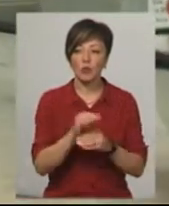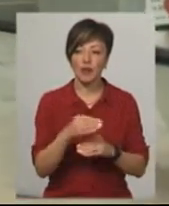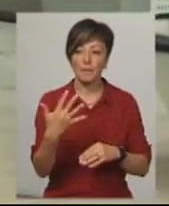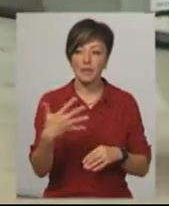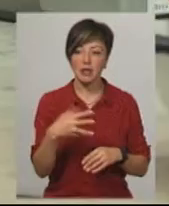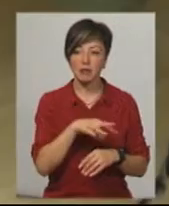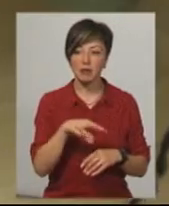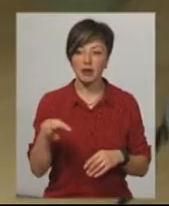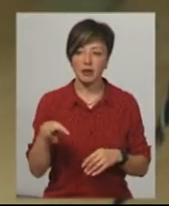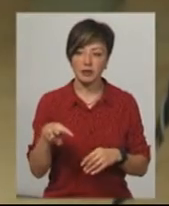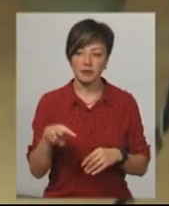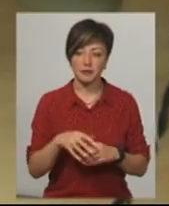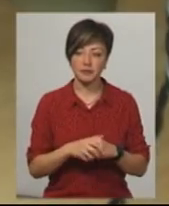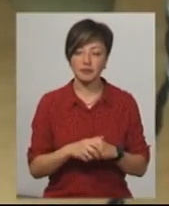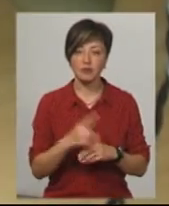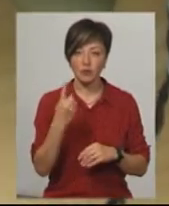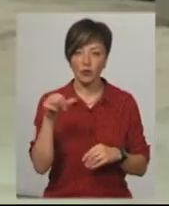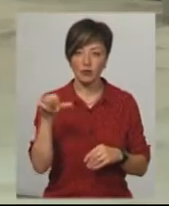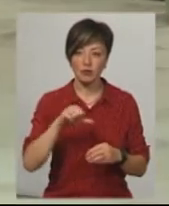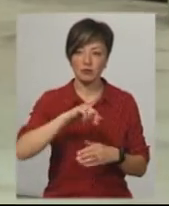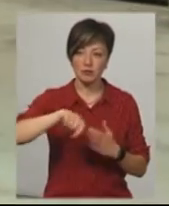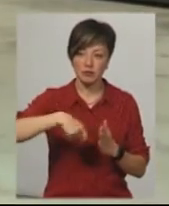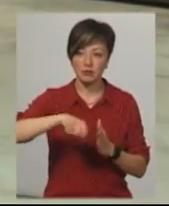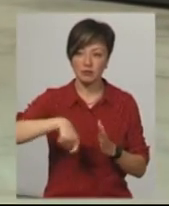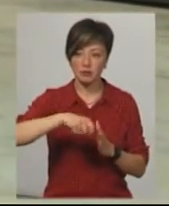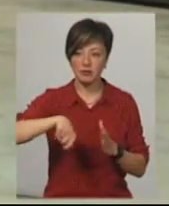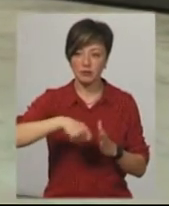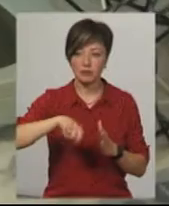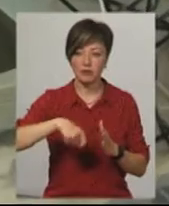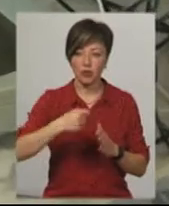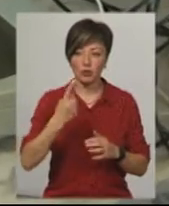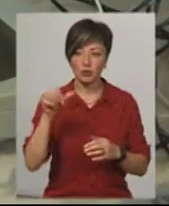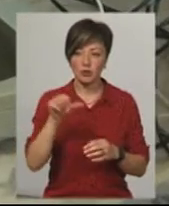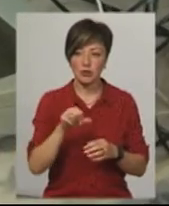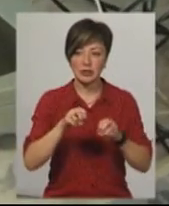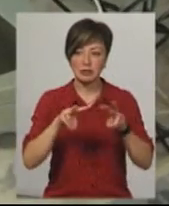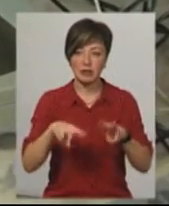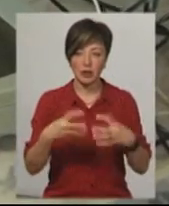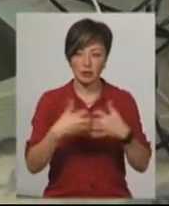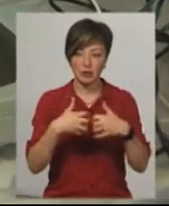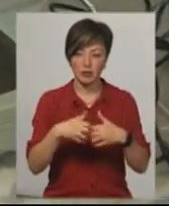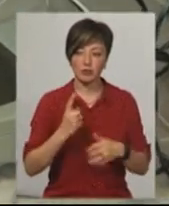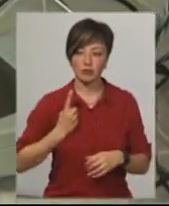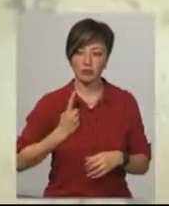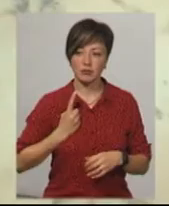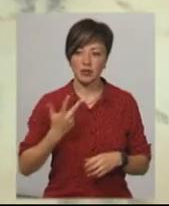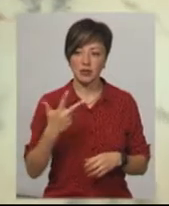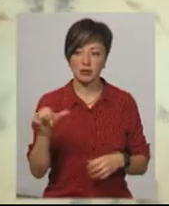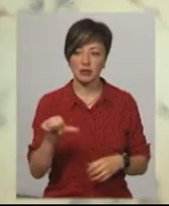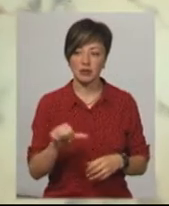50 мл галонів. Потім хвилину перемішують підготовлену пробу, розміщують у спеціальний прилад та очікують 3